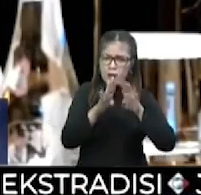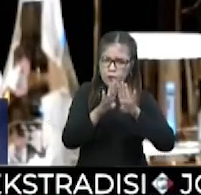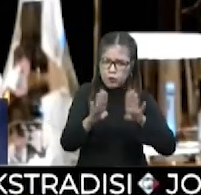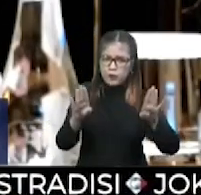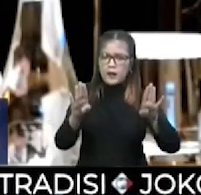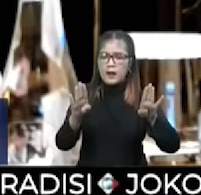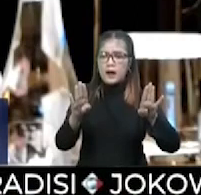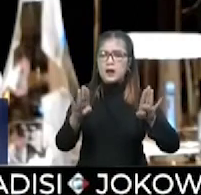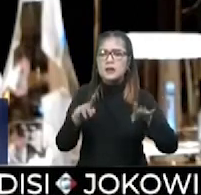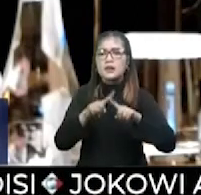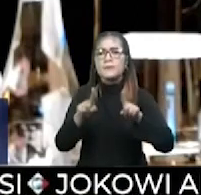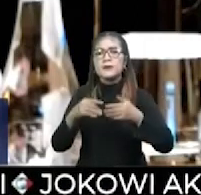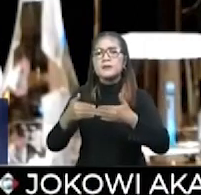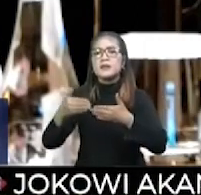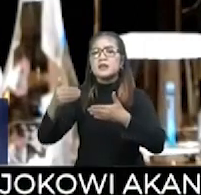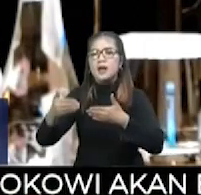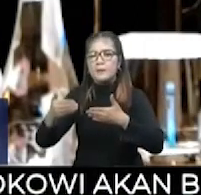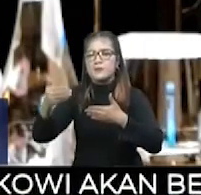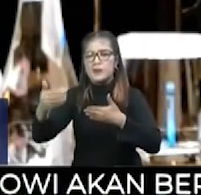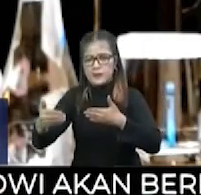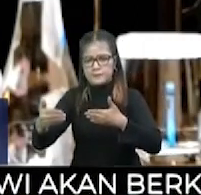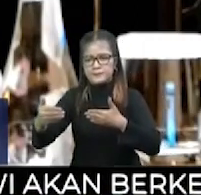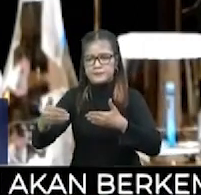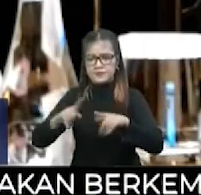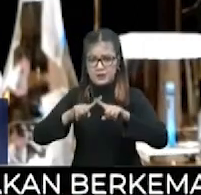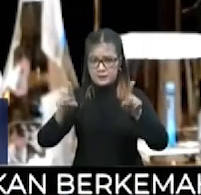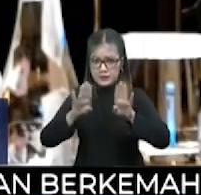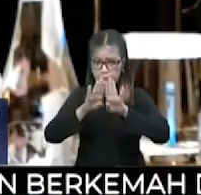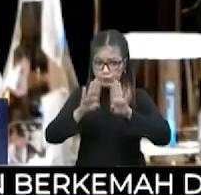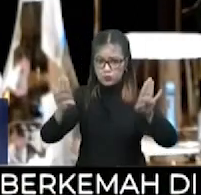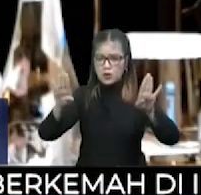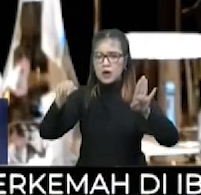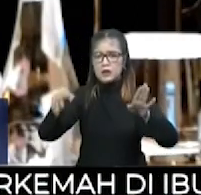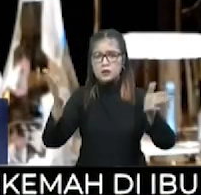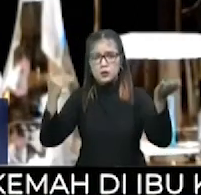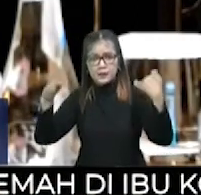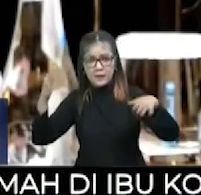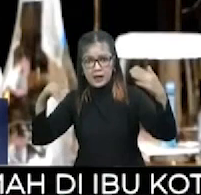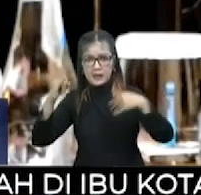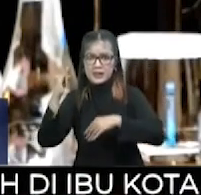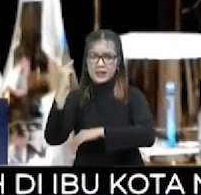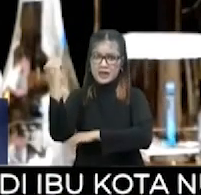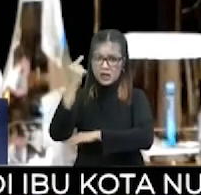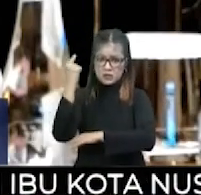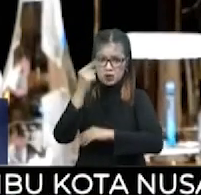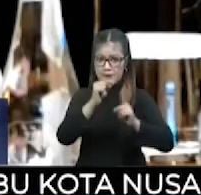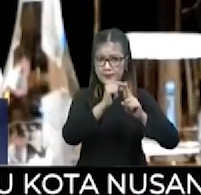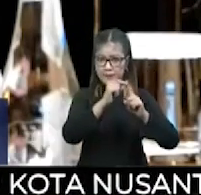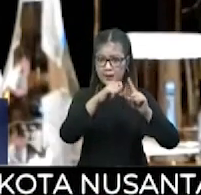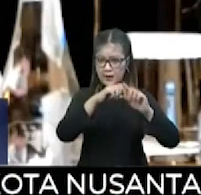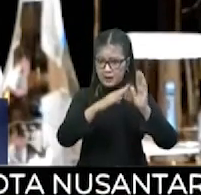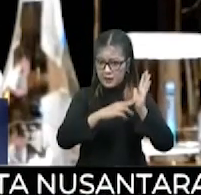bertahap, bertingkat, dan berlanjut. Pembukaan pintu masuk Bali hanya diperuntukkan bagi PPLN